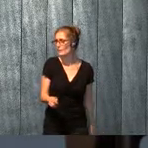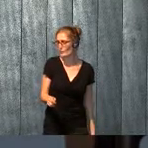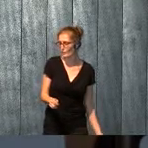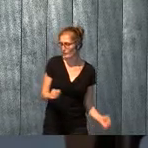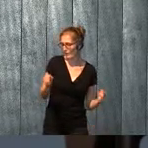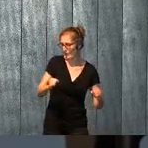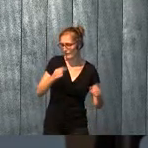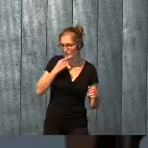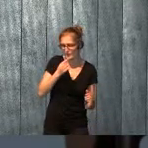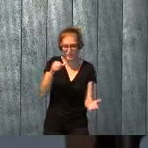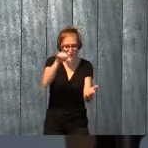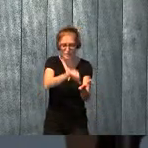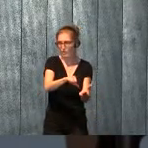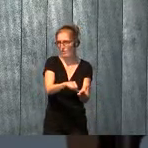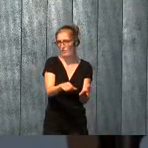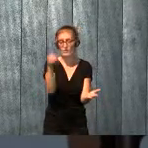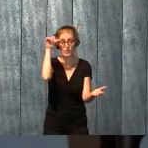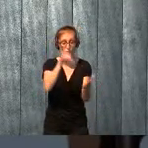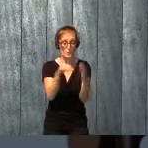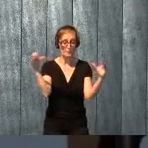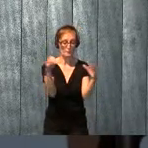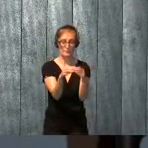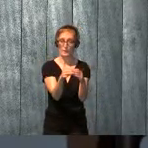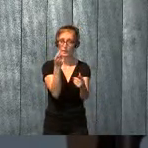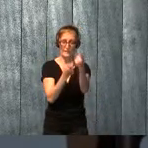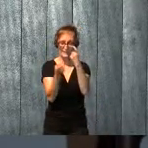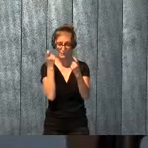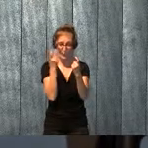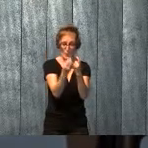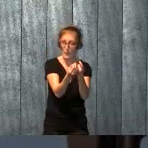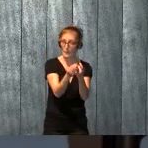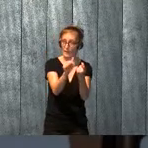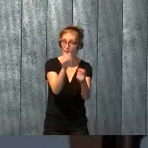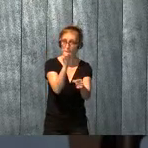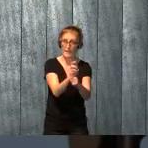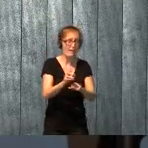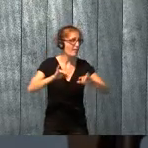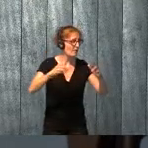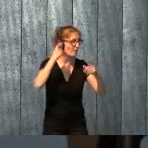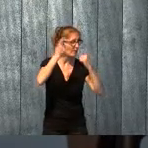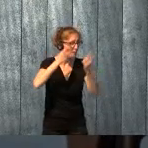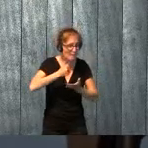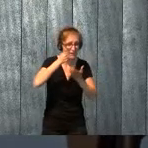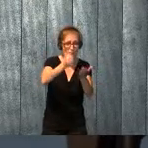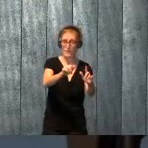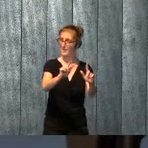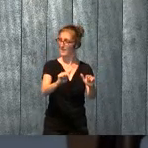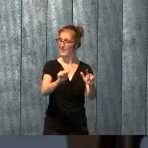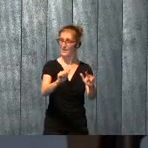исторической, для нас это было очень важно именно при нашем историческом городе как таковом.